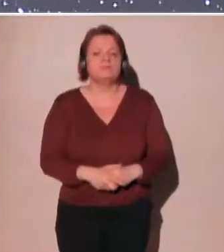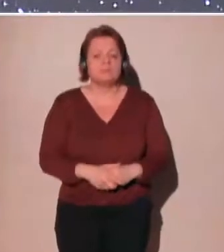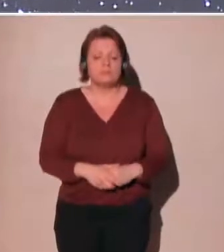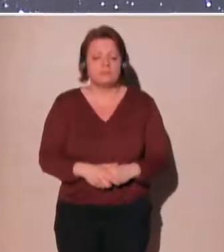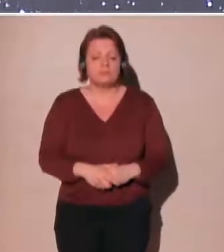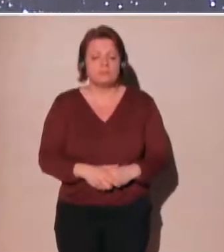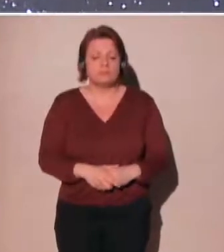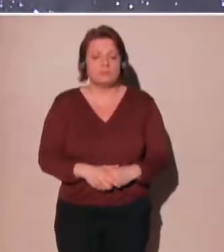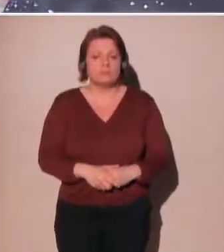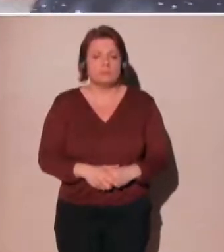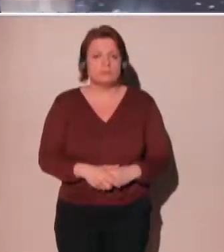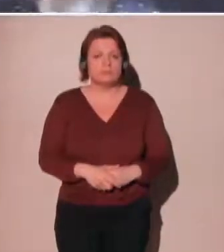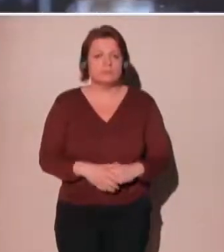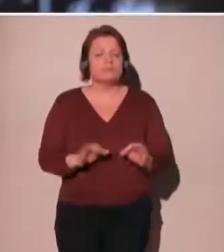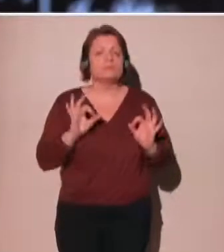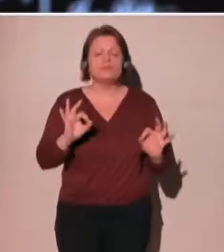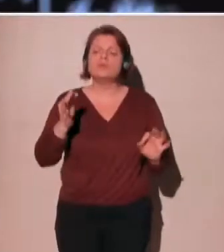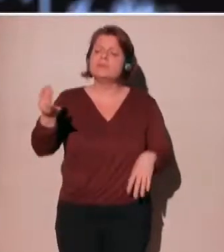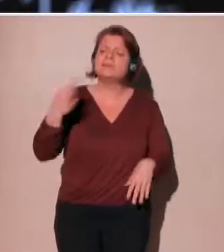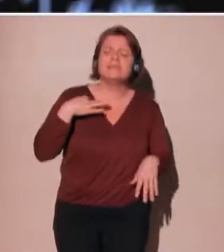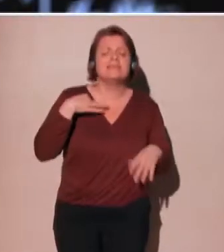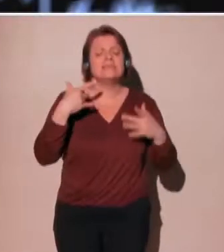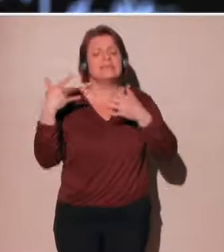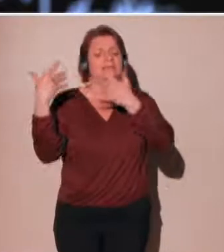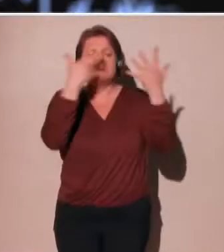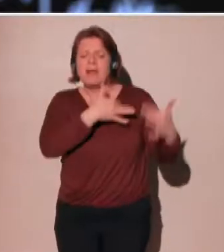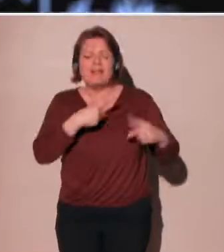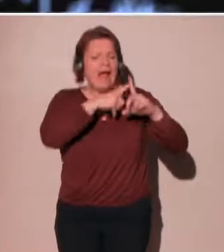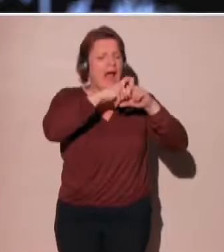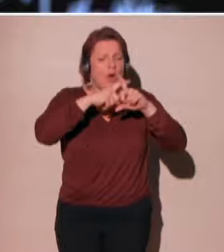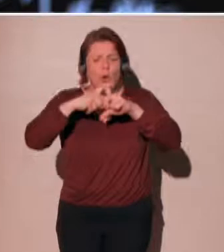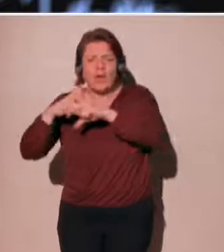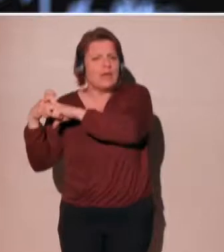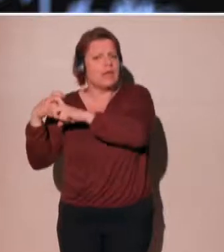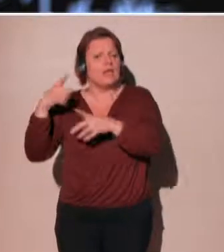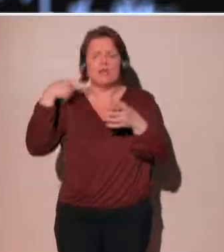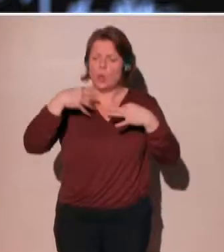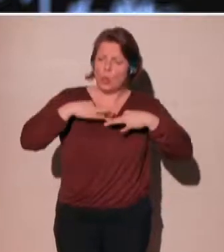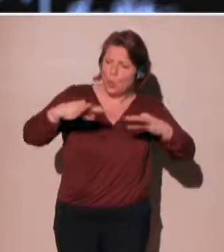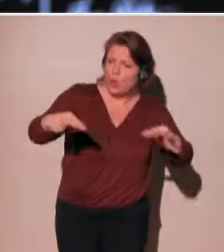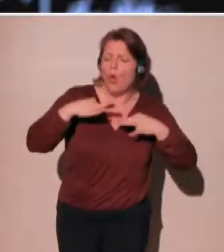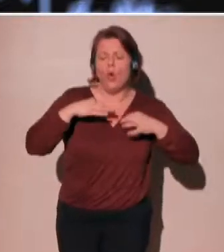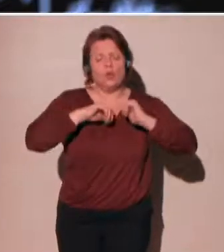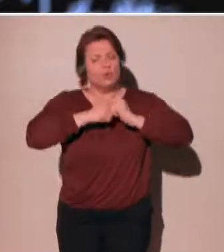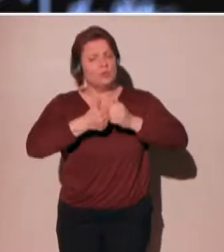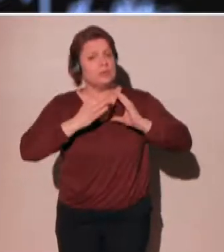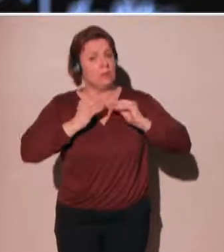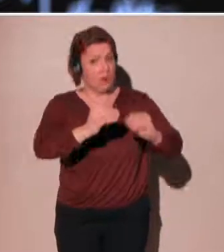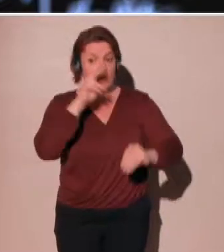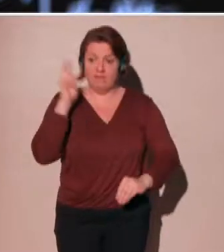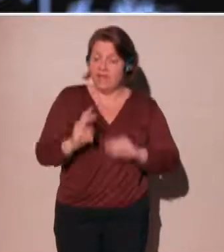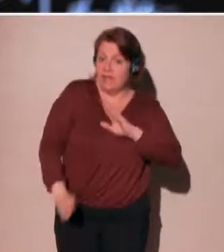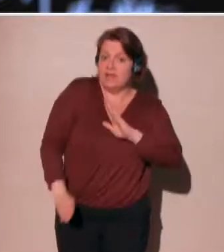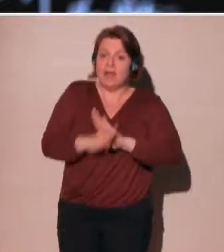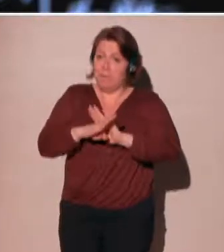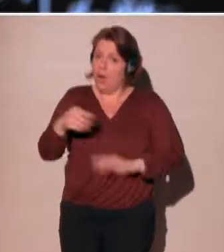Alors, on nous dit que les algorithmes sont objectifs, fondés sur des faits. Et c'est ce que je croyais aussi lorsque je me suis